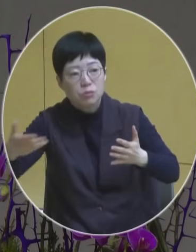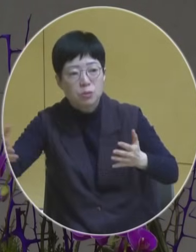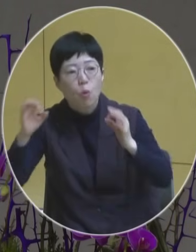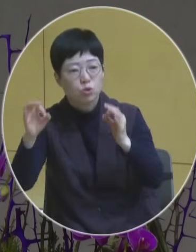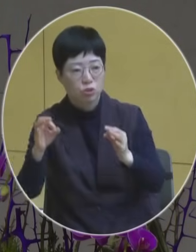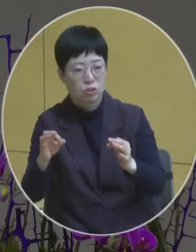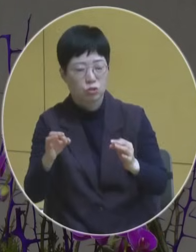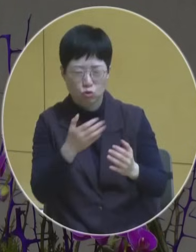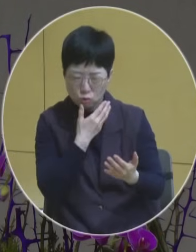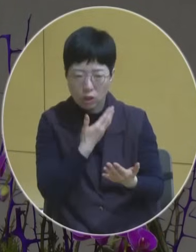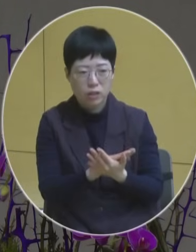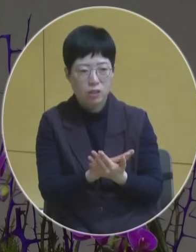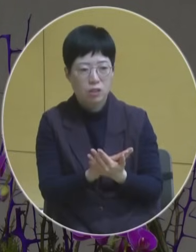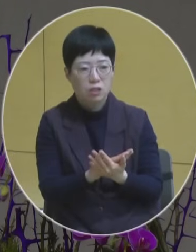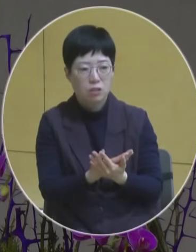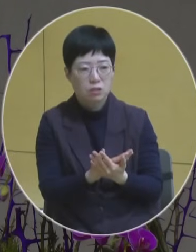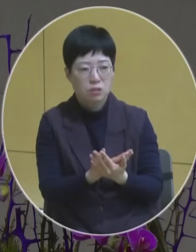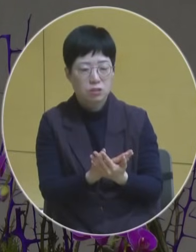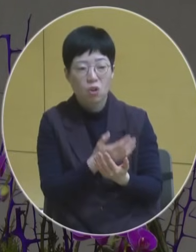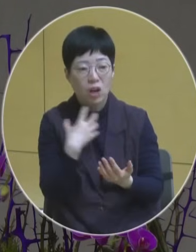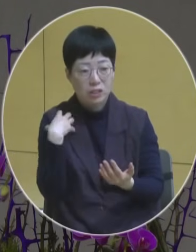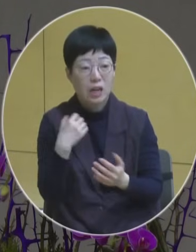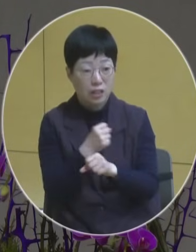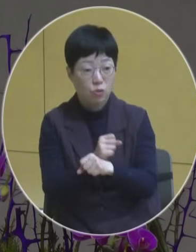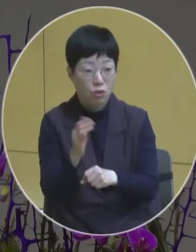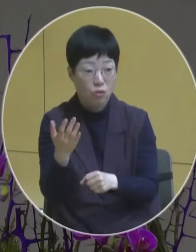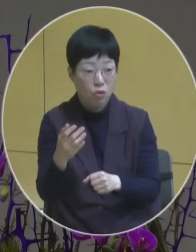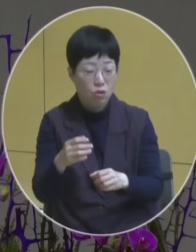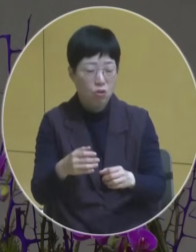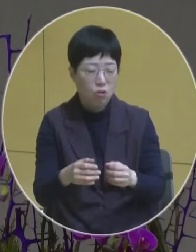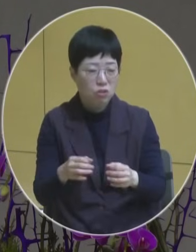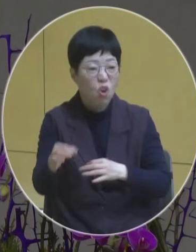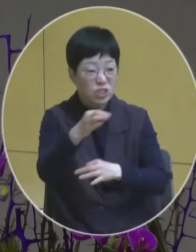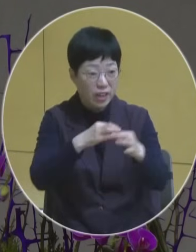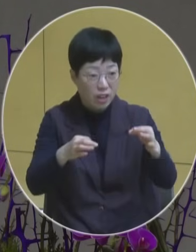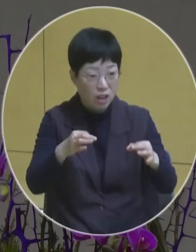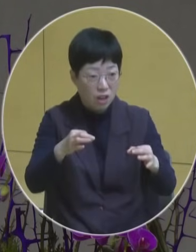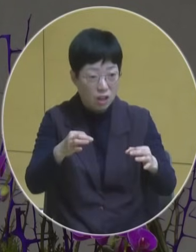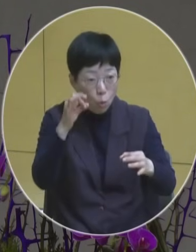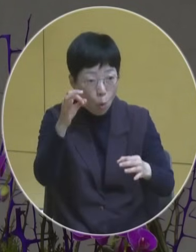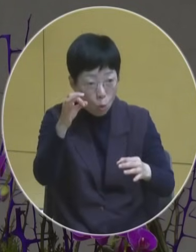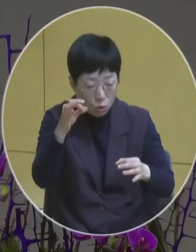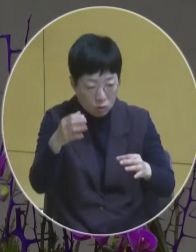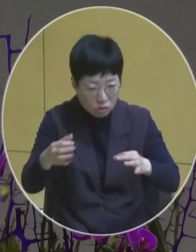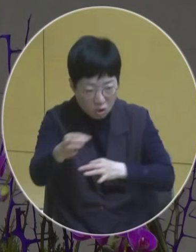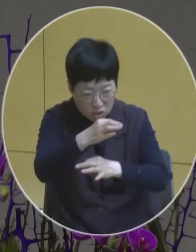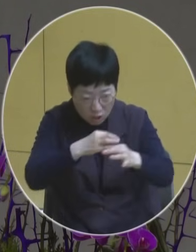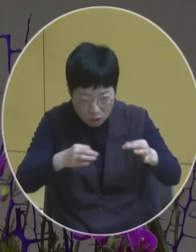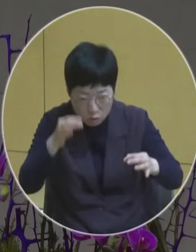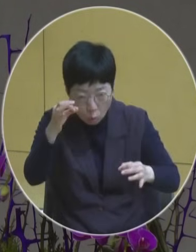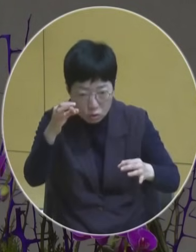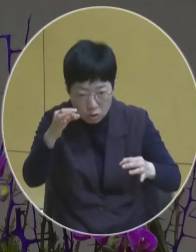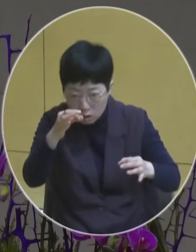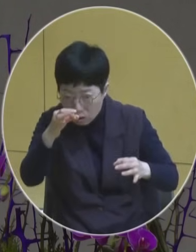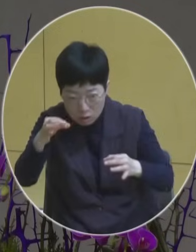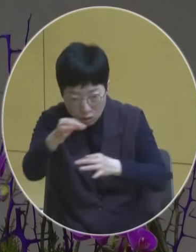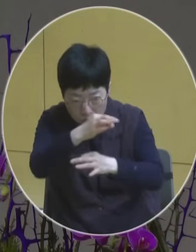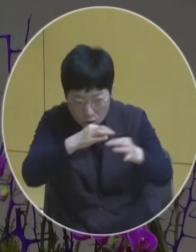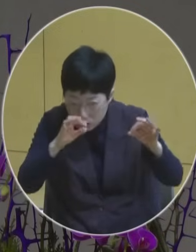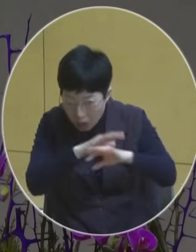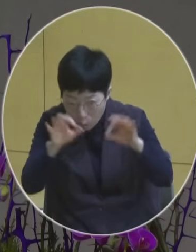굉장히 중요한 어떤 잣대와 같은 역할을 하기 때문에 봅니다. 세상이 어디로 흘러가는가 봅니다. 돈이 움직이는 것